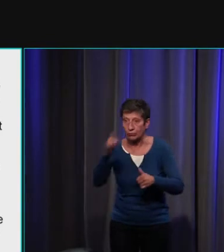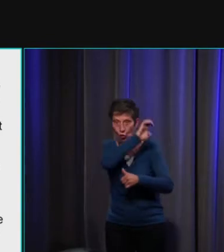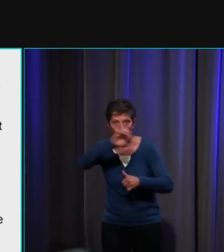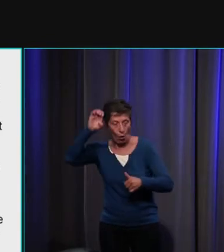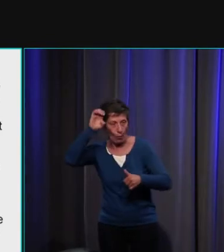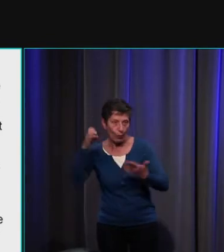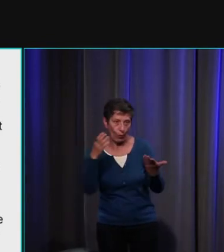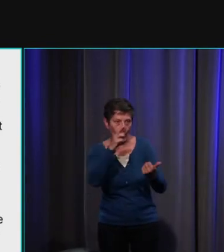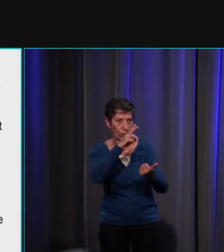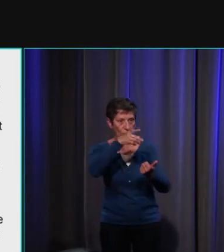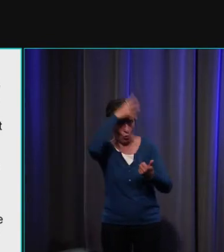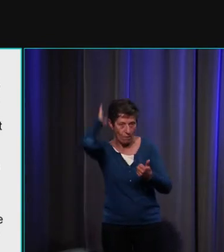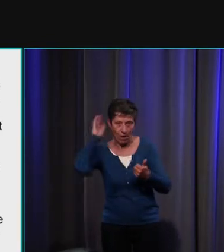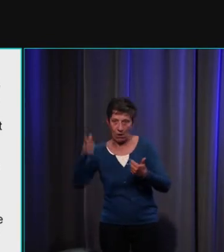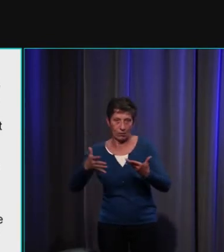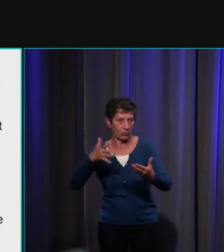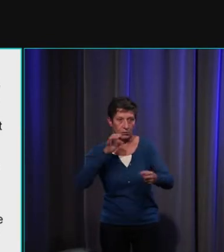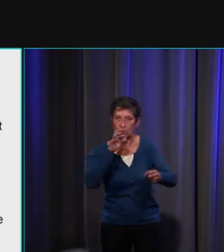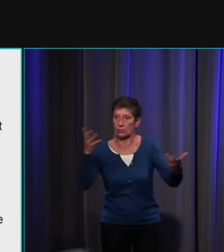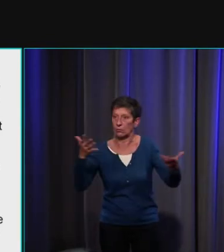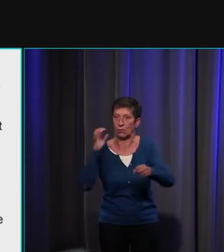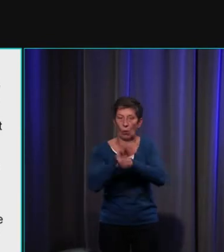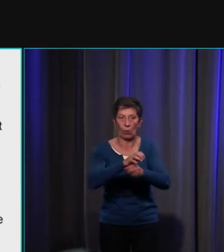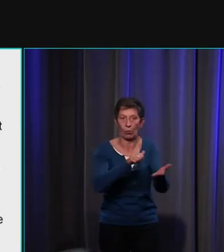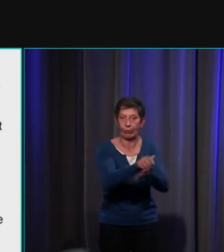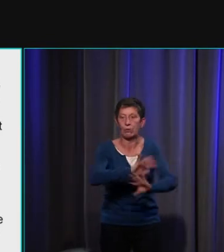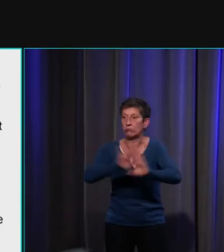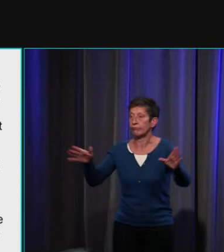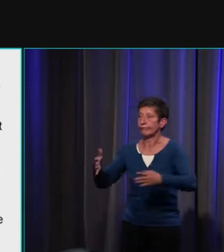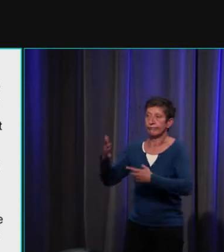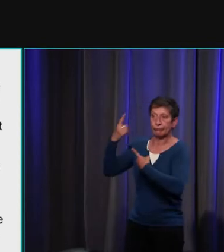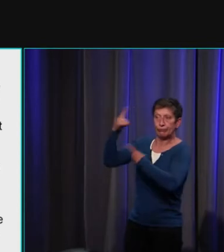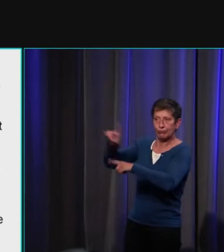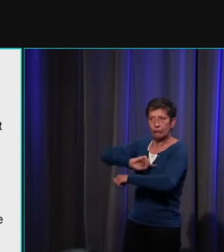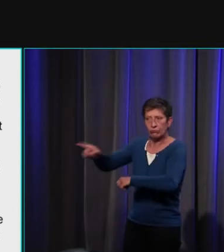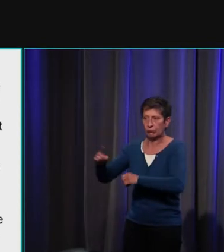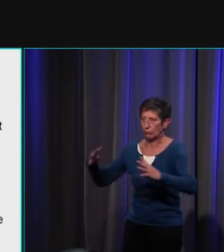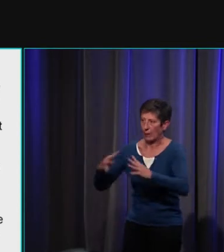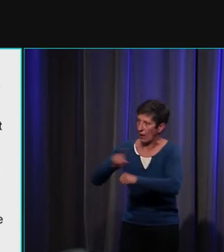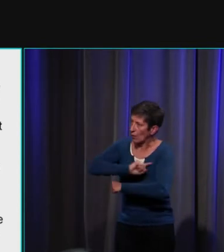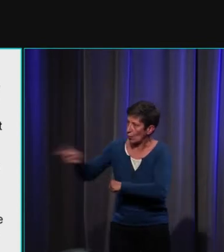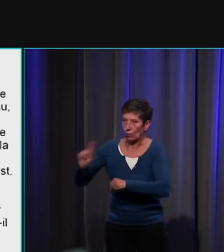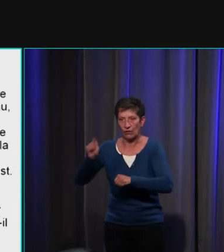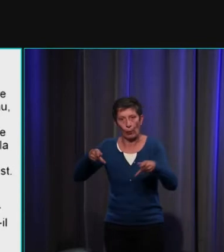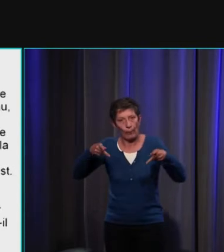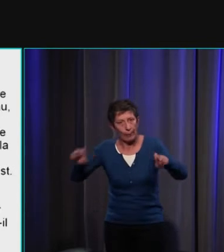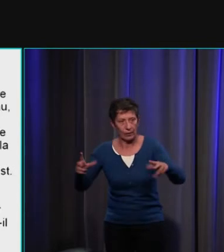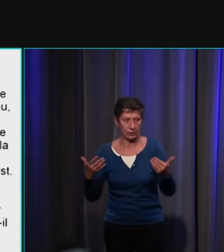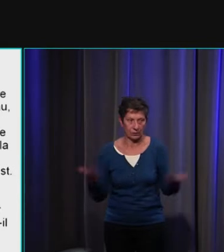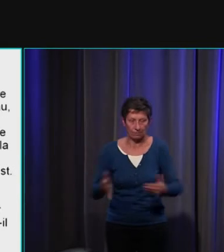romain germanique qui impose un anti pape à rome on se bat pas pacifisme radical voyez ça c'est le maître à penser